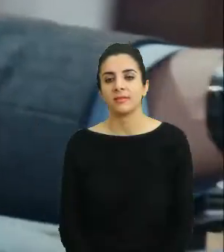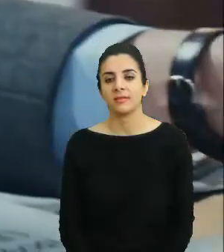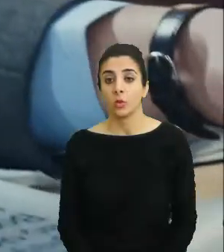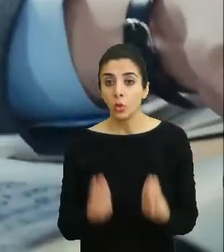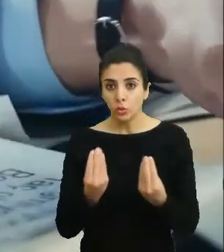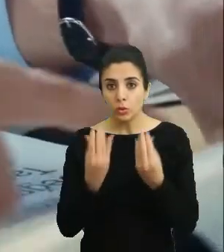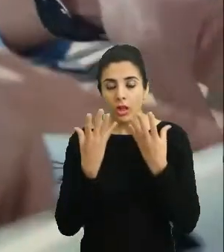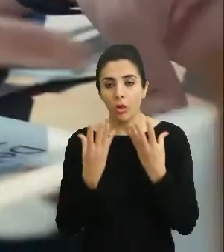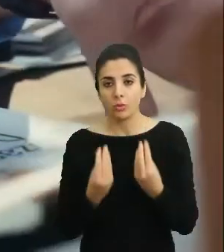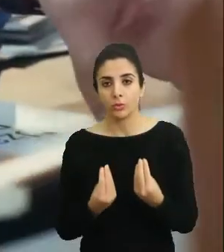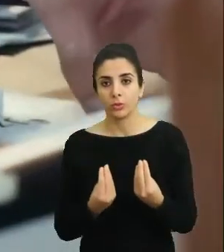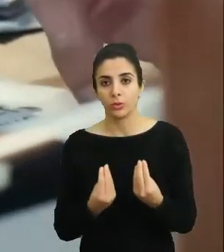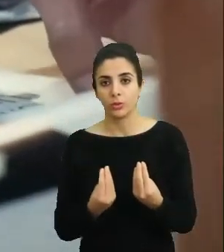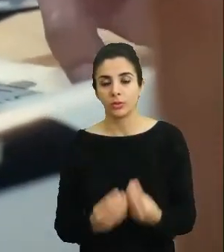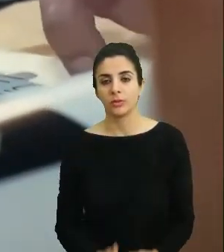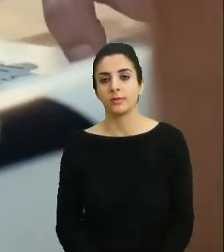Güzel olmuş.